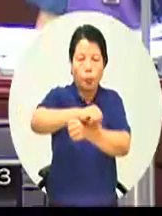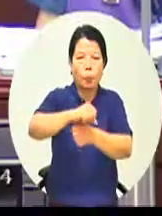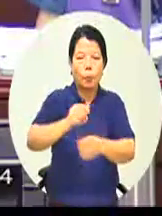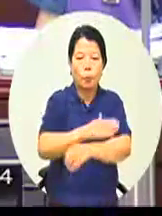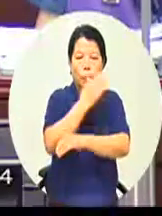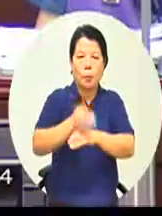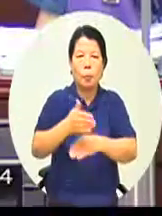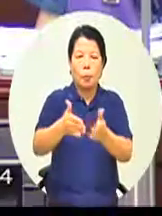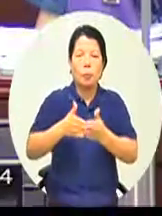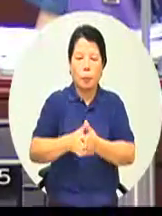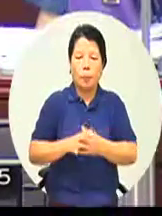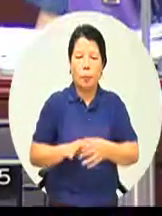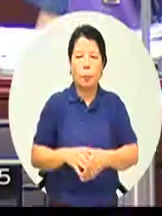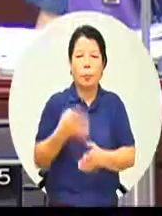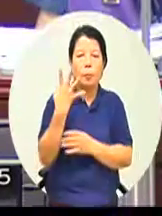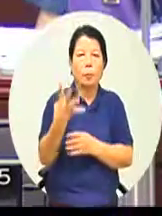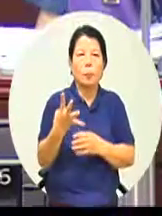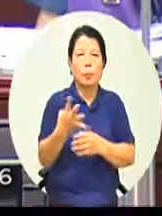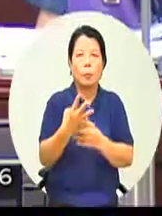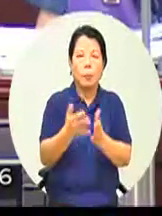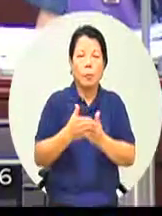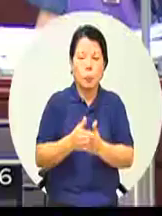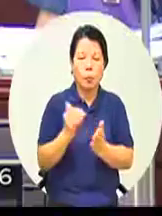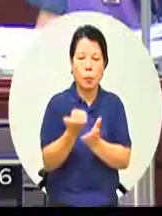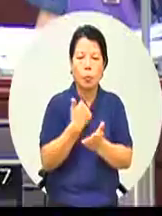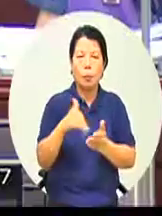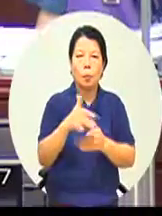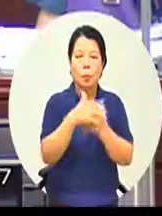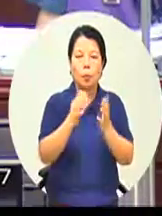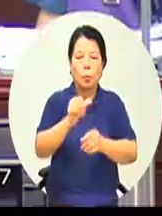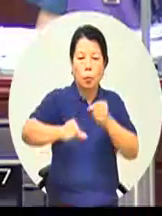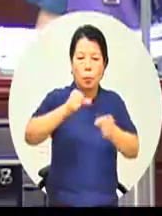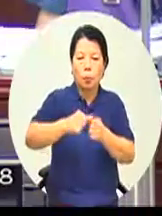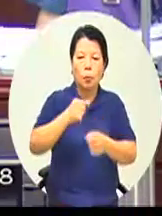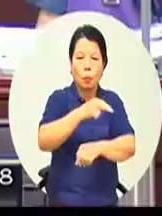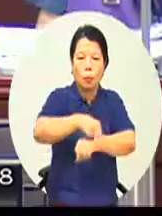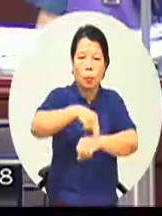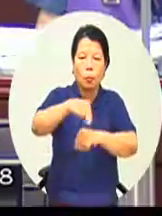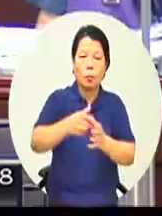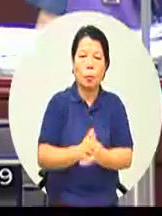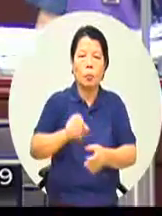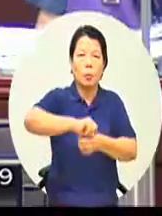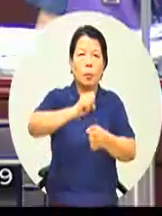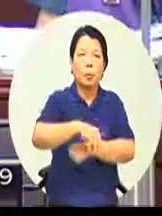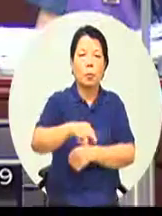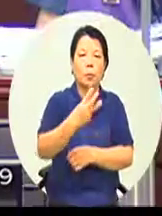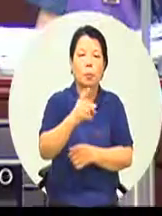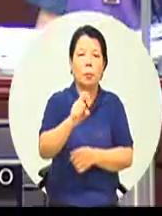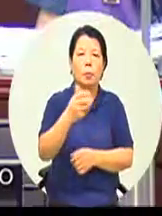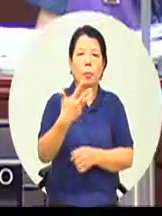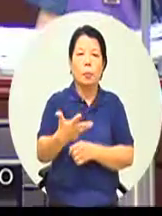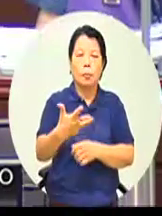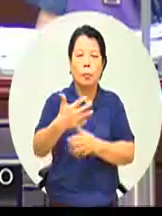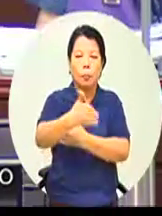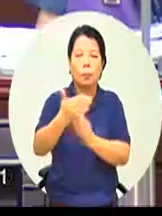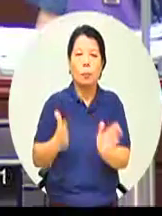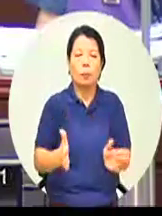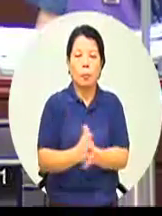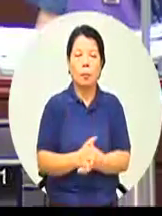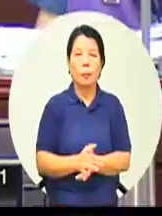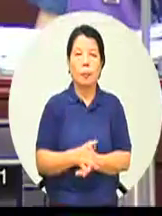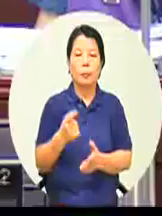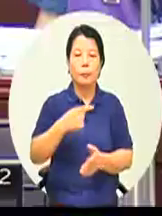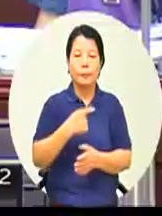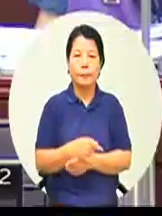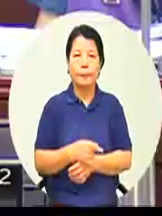要达到40%，那预估呢，本来是做个5年规划，要增设318班哦。但在